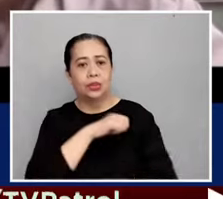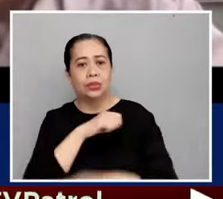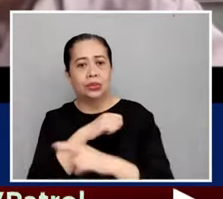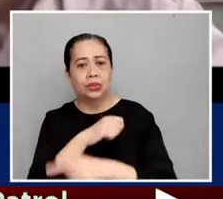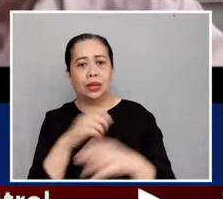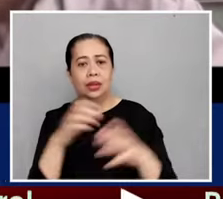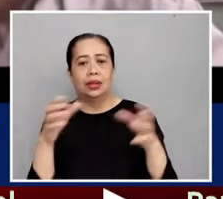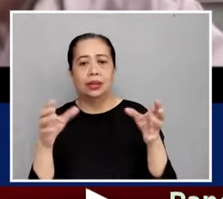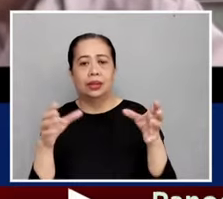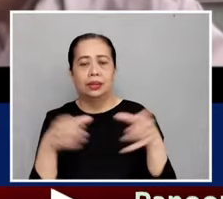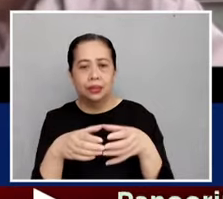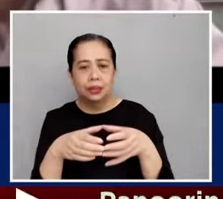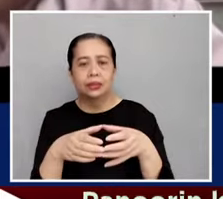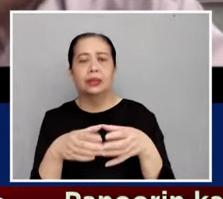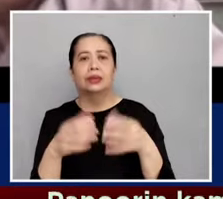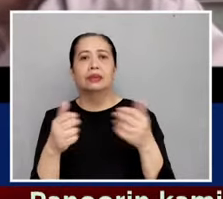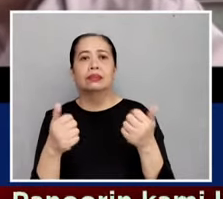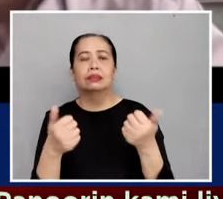Regional